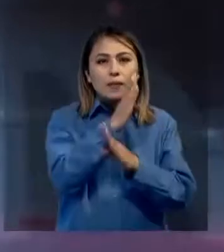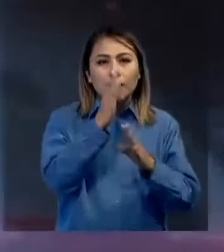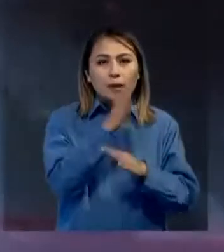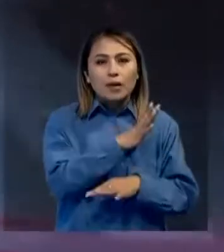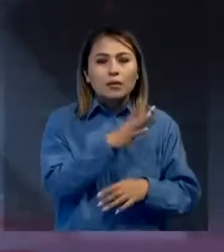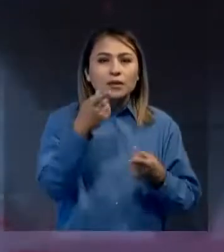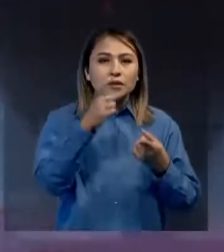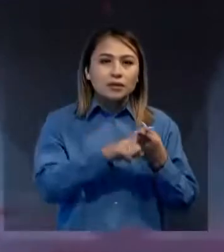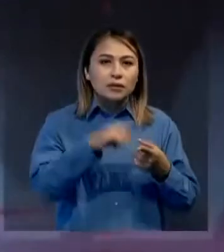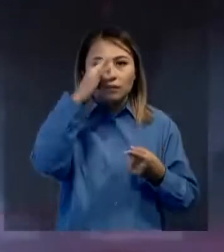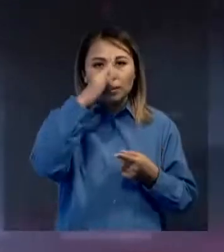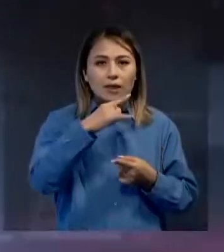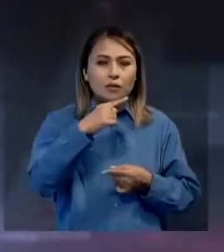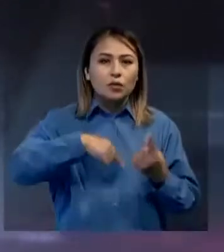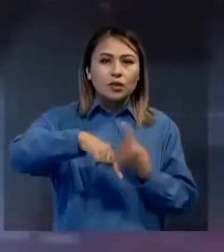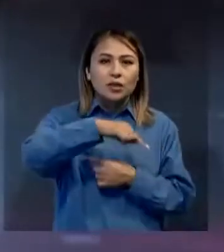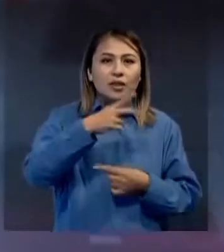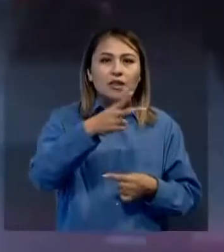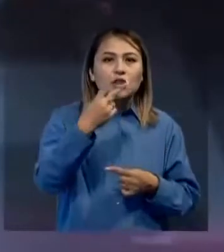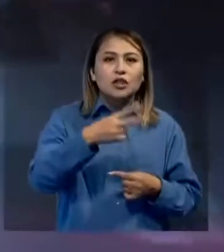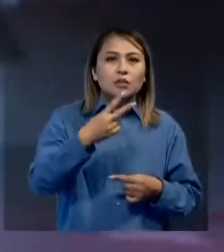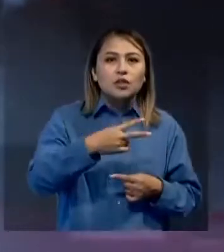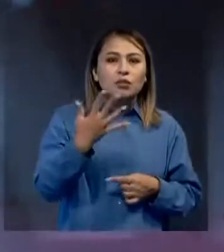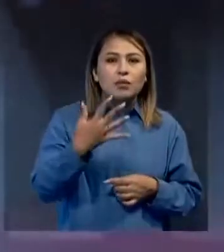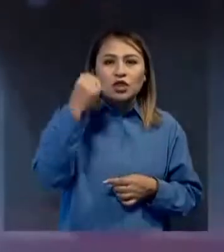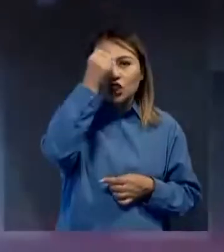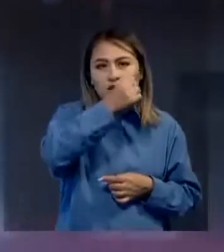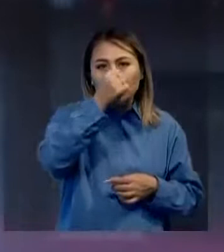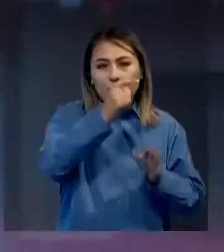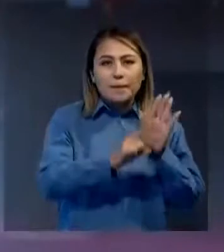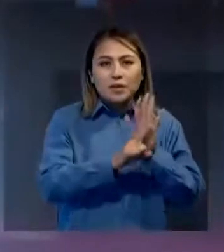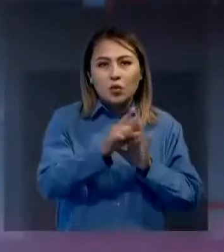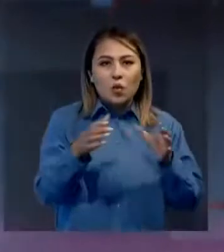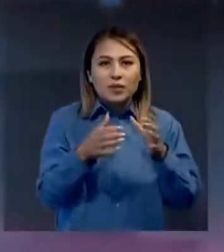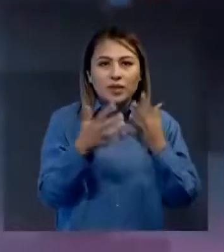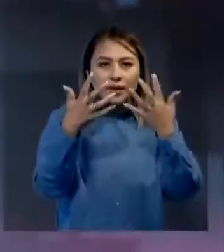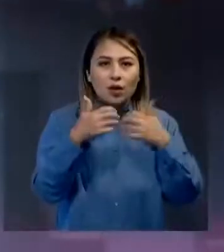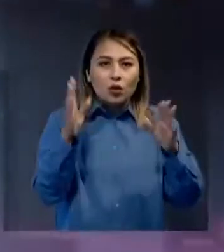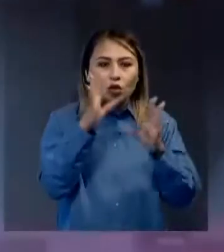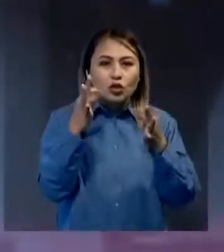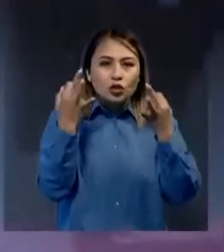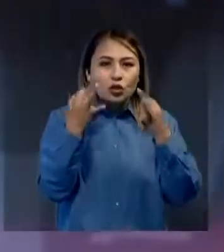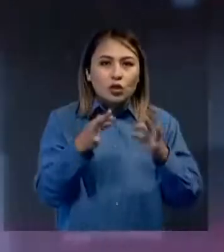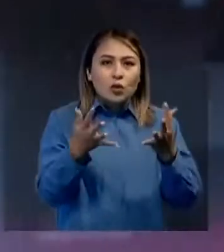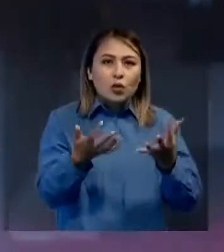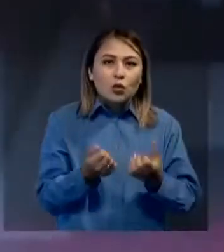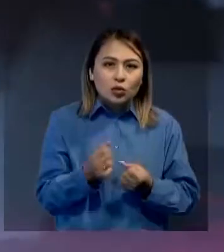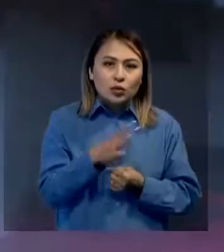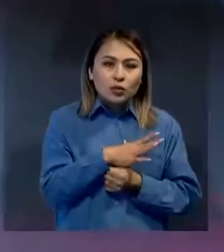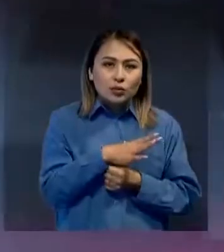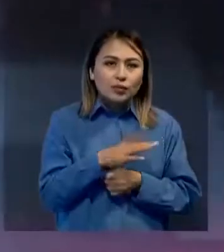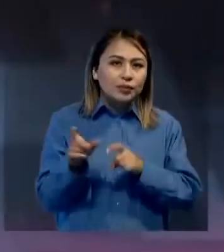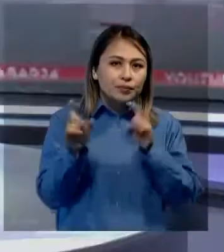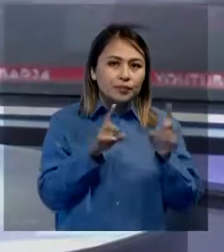Экологиялық кодекске сәйкес Қазақстандағы кәсіпорындардың дені 2025 жылдан бастап комплексті экологиялық рұқсат алуға